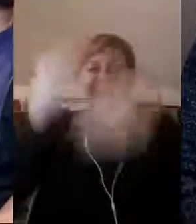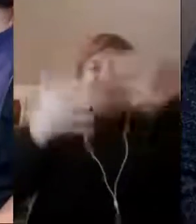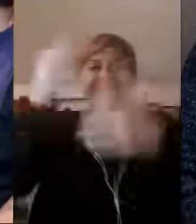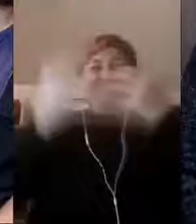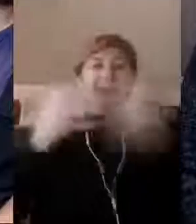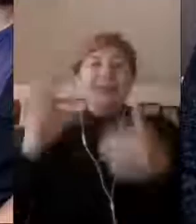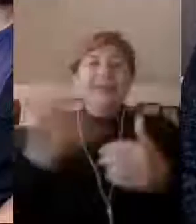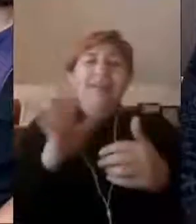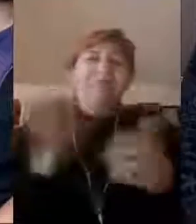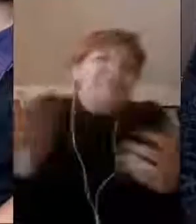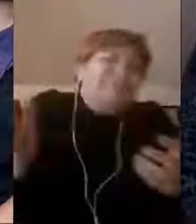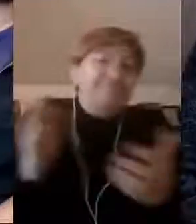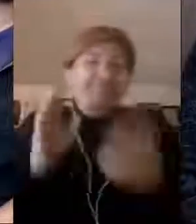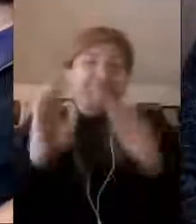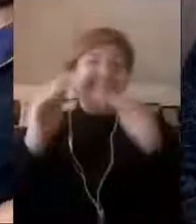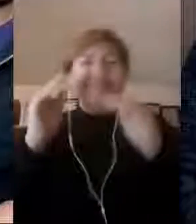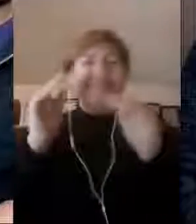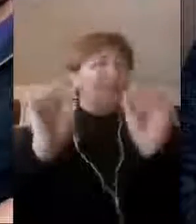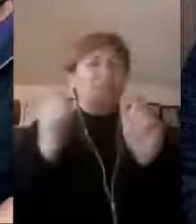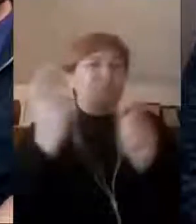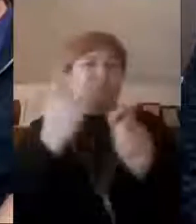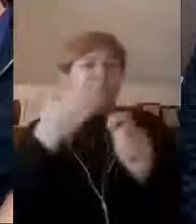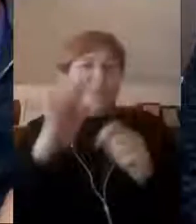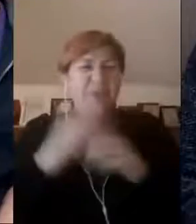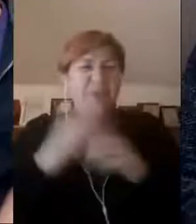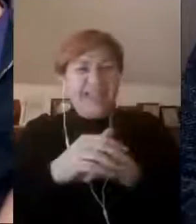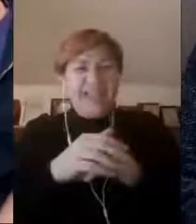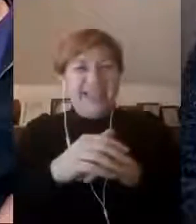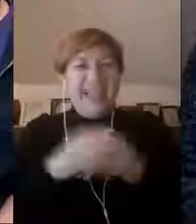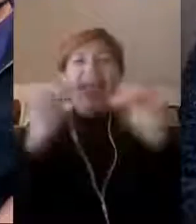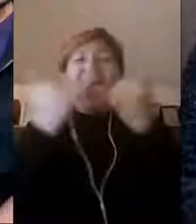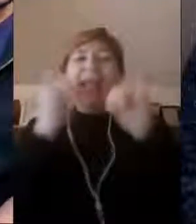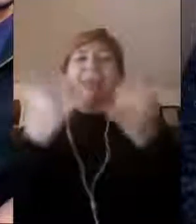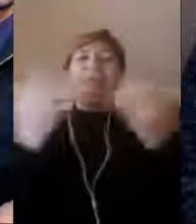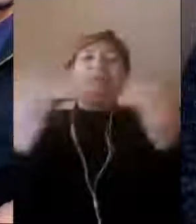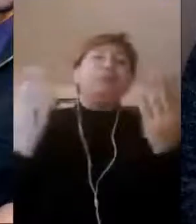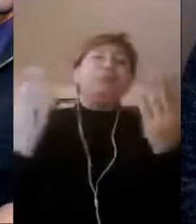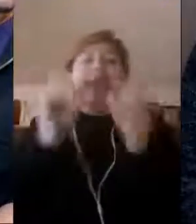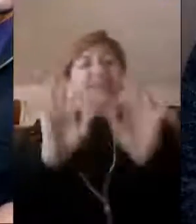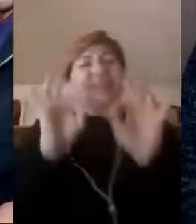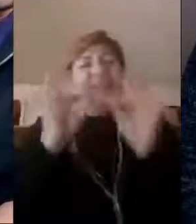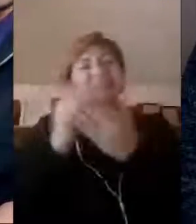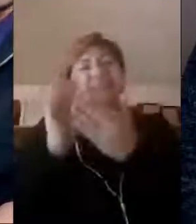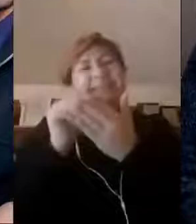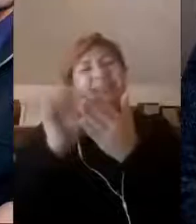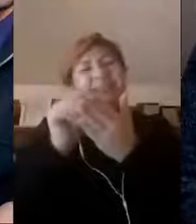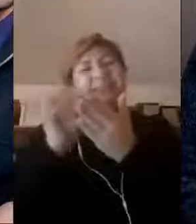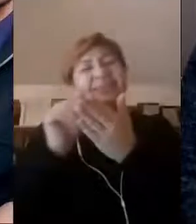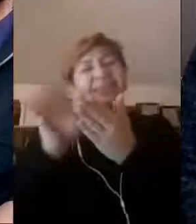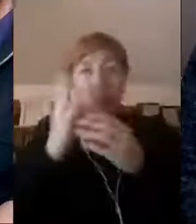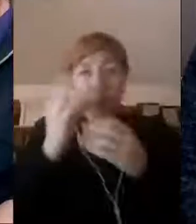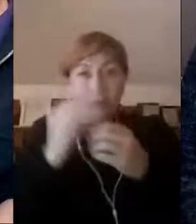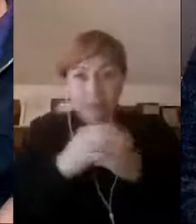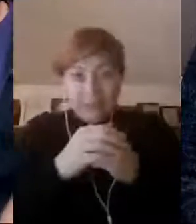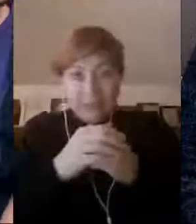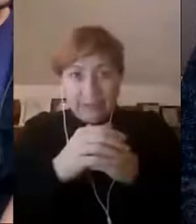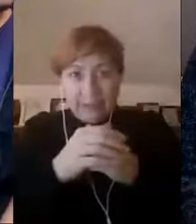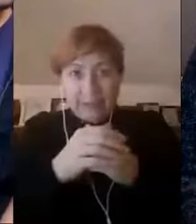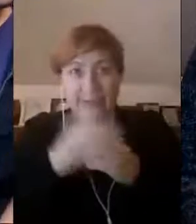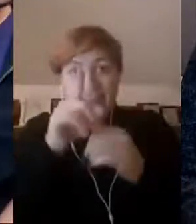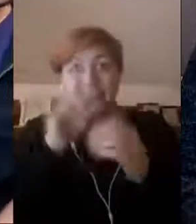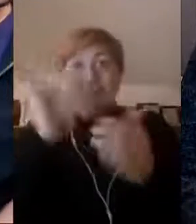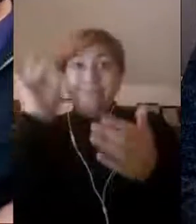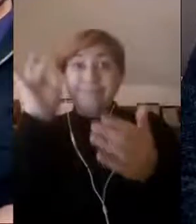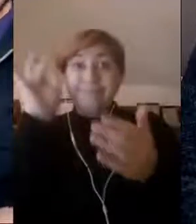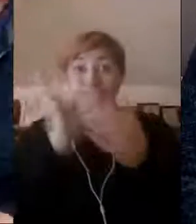öyle öyle öyle ayıklanıyor işte bir Yapacak bir şekilde. şey yok. Yapacak bir şey Elenir. yok. İlla ki elenir. Bu Aa arada tekrar. Ha. sen resetini